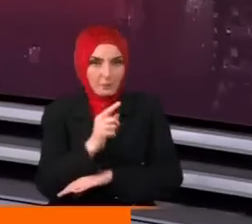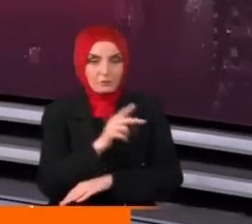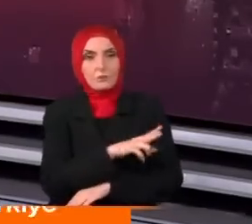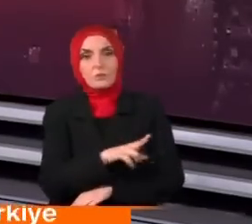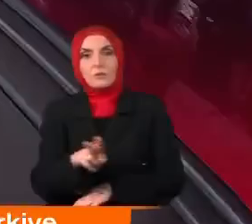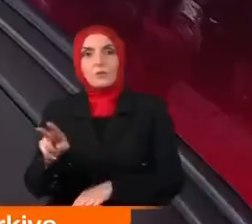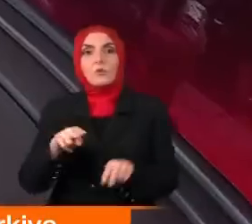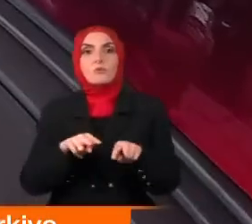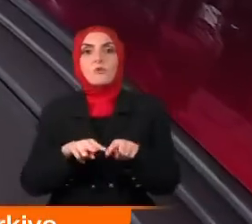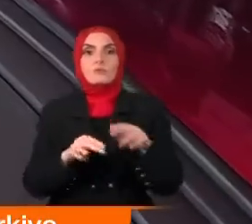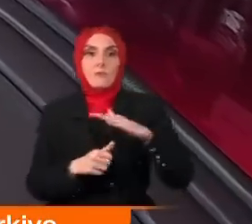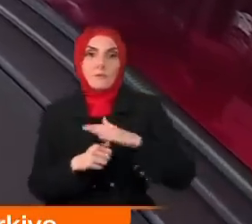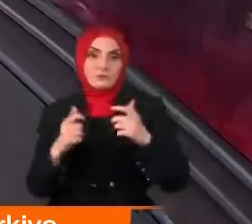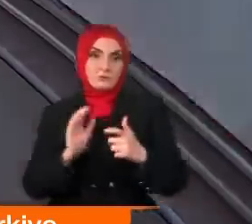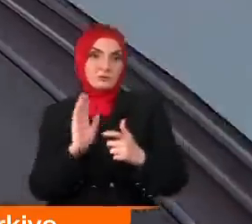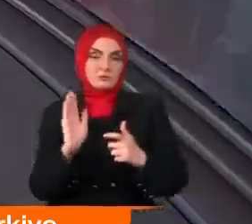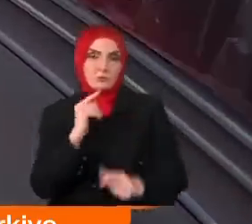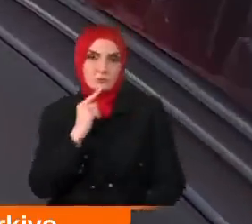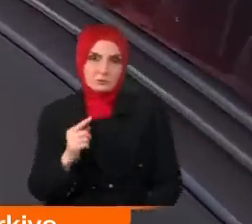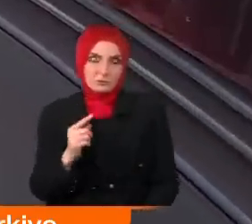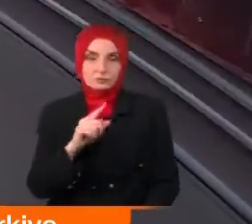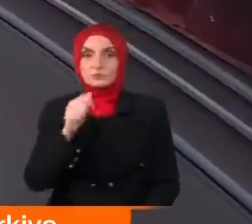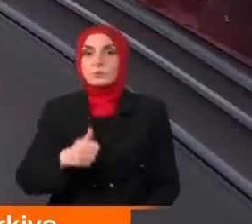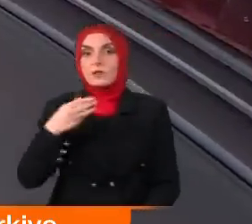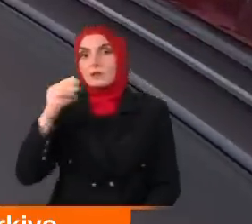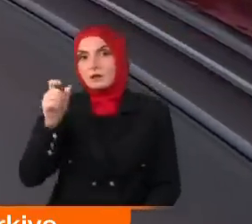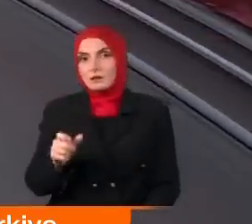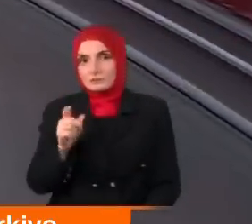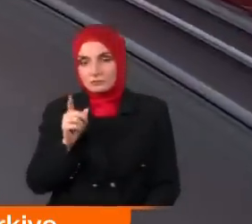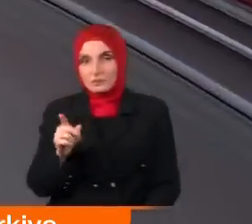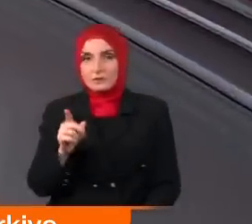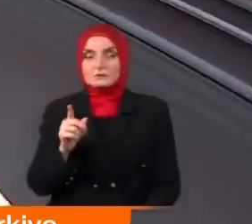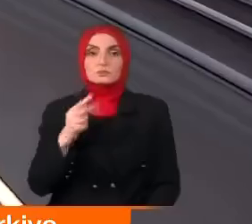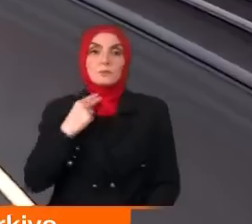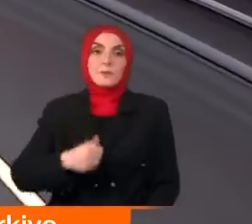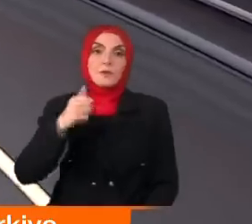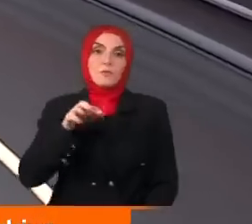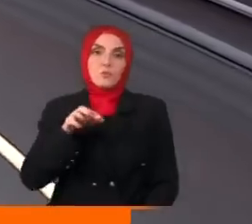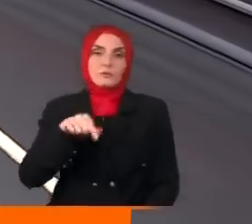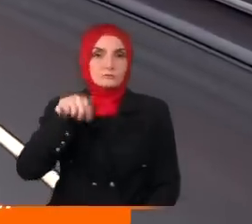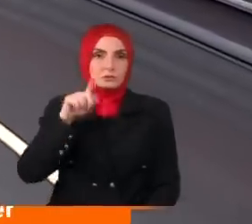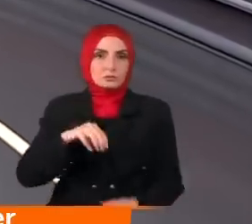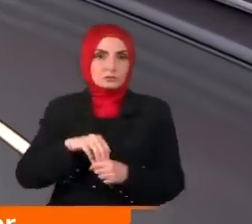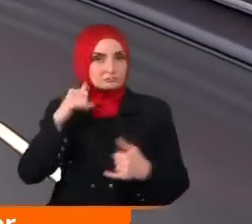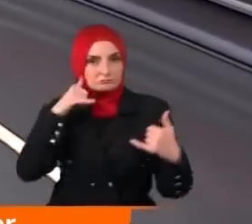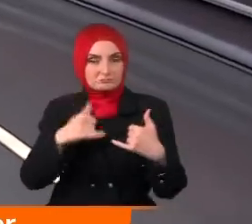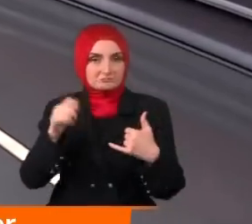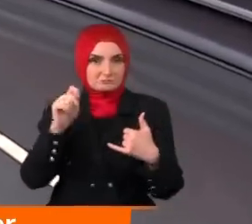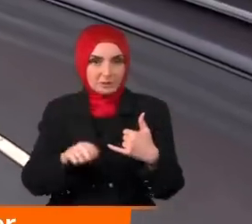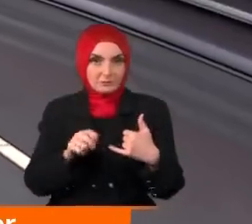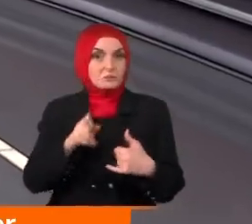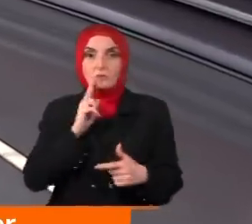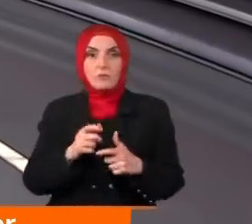bize söylüyor. Ve gün içinde de Cumhurbaşkanı Erdoğan'ın Rusya Devlet Başkanı Putin telefonla görüştü. İki lider son gelişmeleri ele